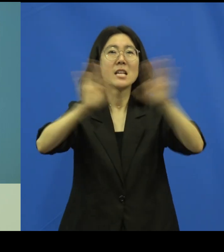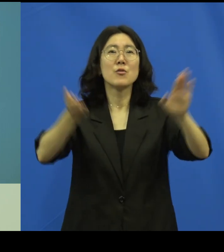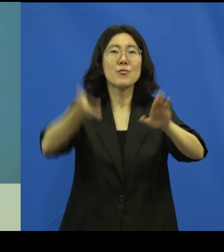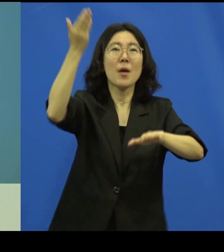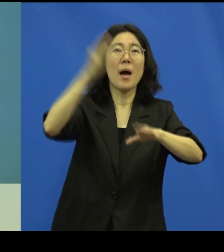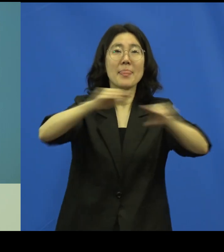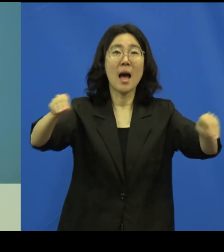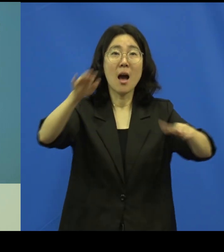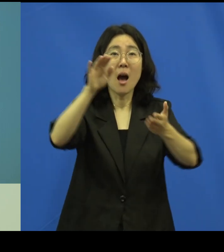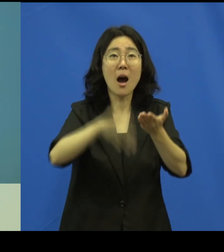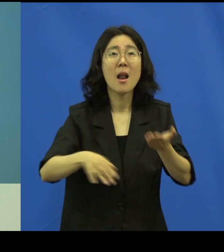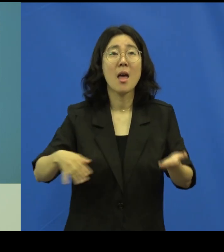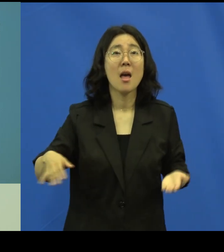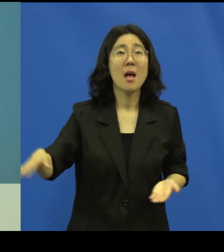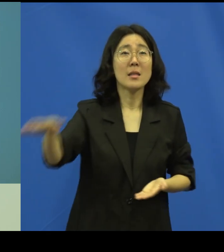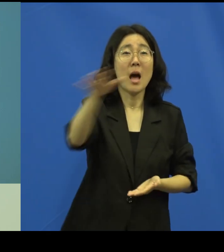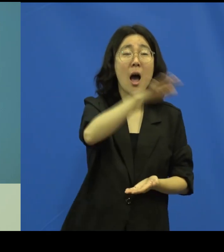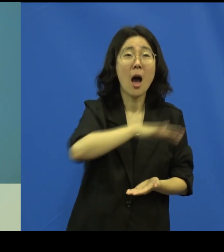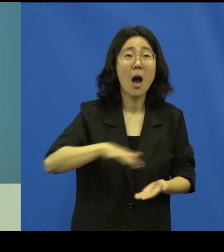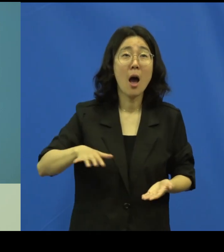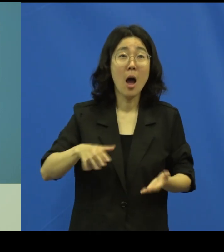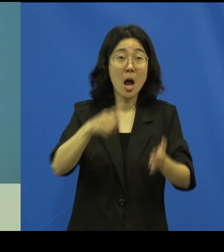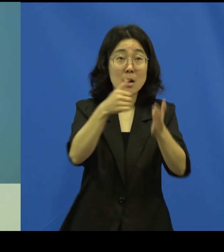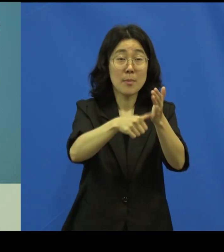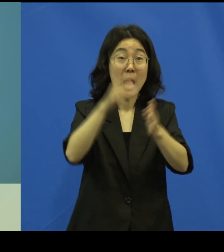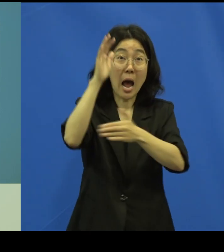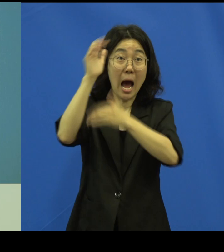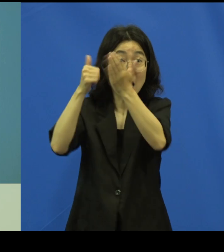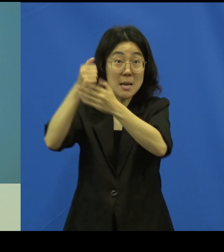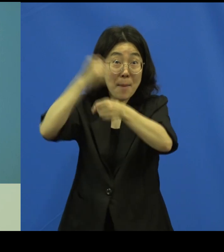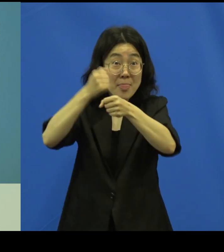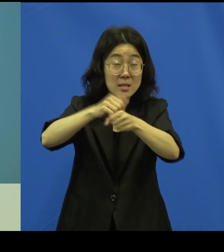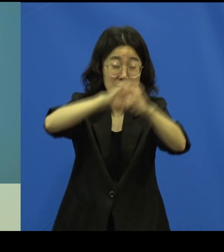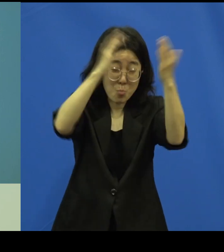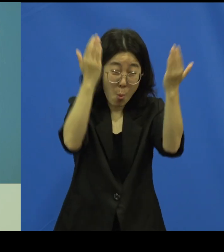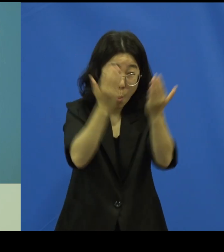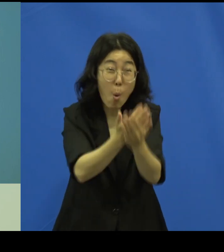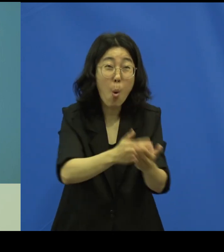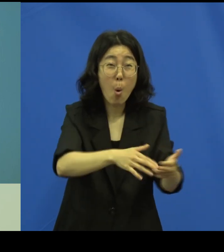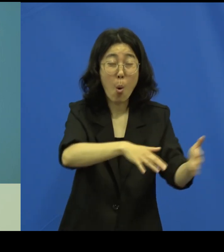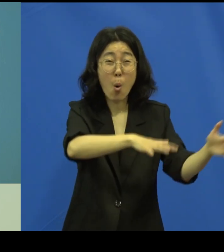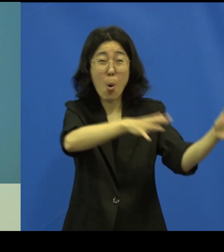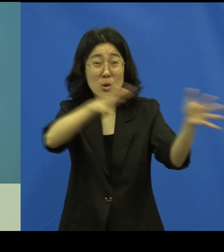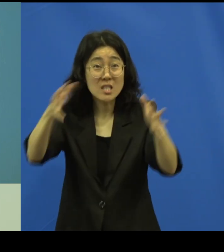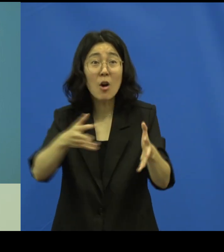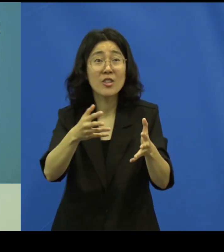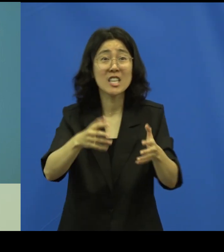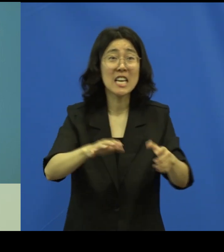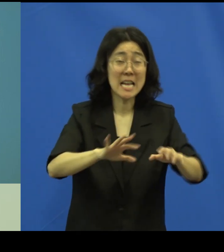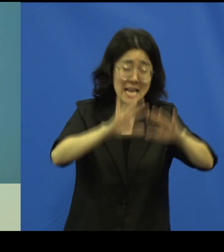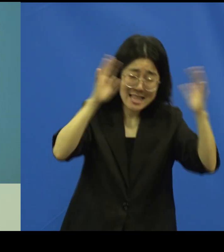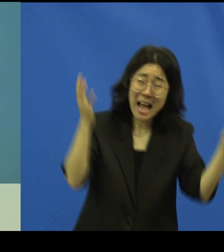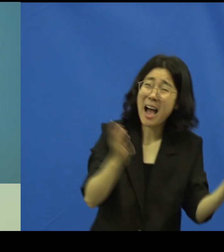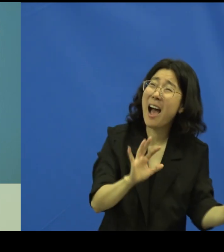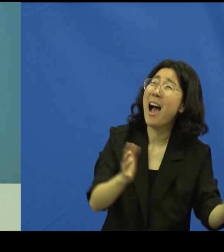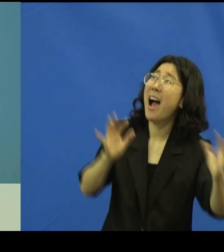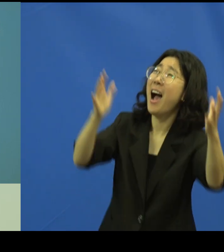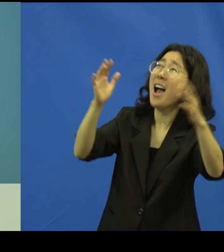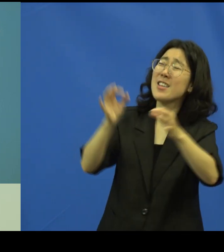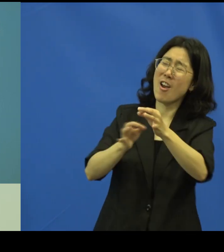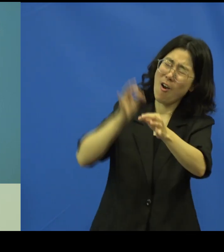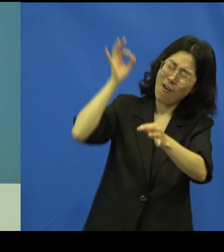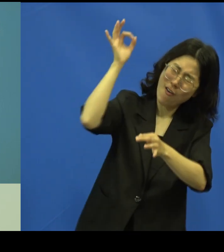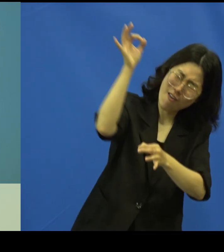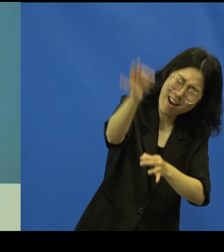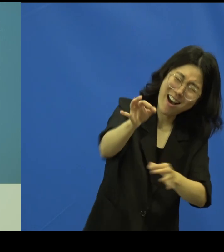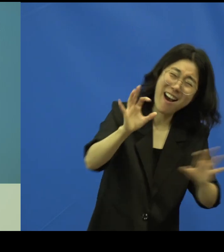그 가운데 모든 피조물이 이르되 보좌에 앉으신 이와 어린 양에게 찬송과 존귀와 영광과 권능을 세세토록